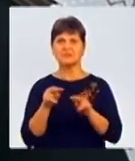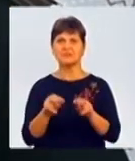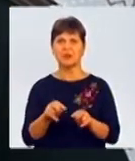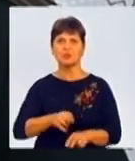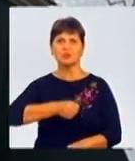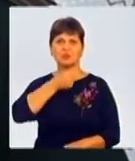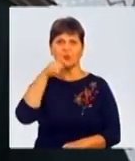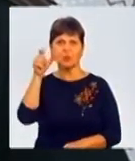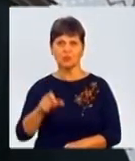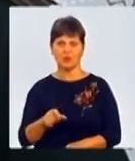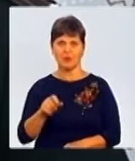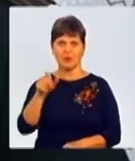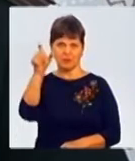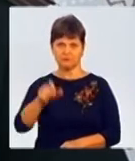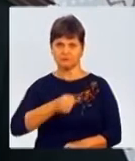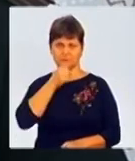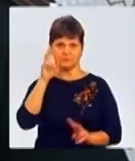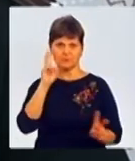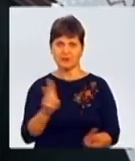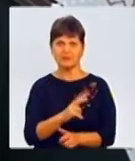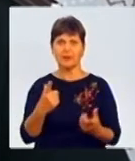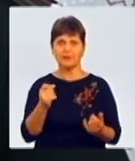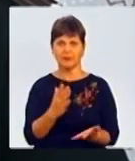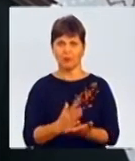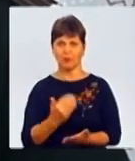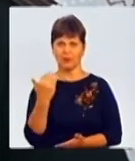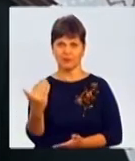Дорослі навіть не знали, де знаходяться їхні діти.